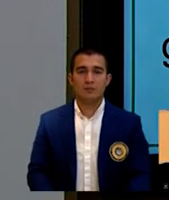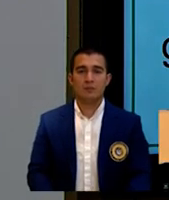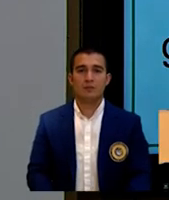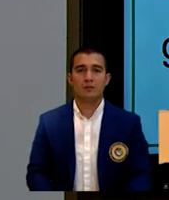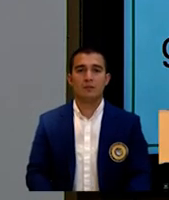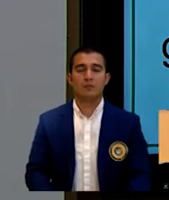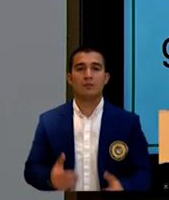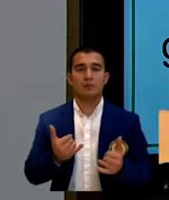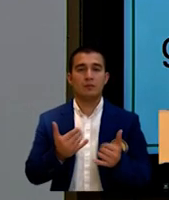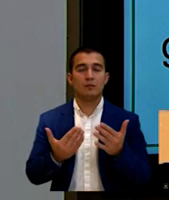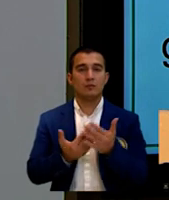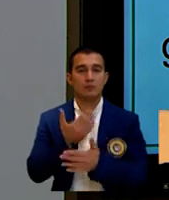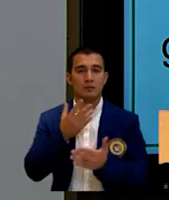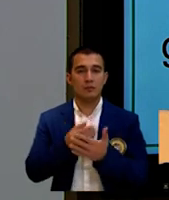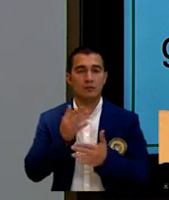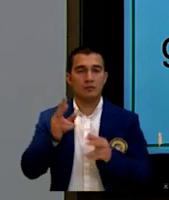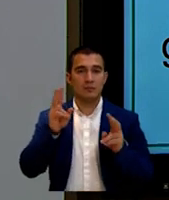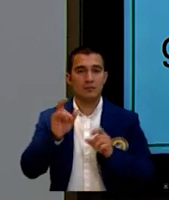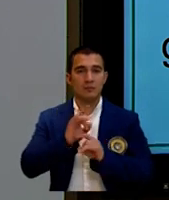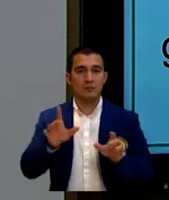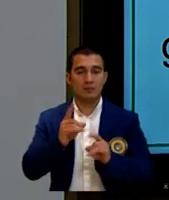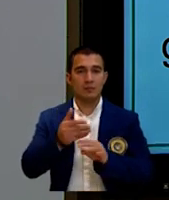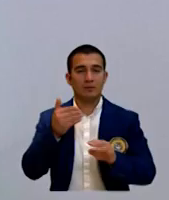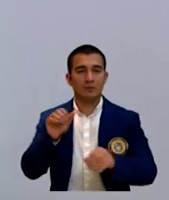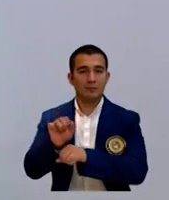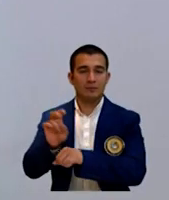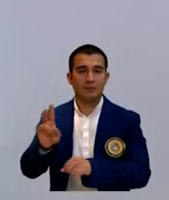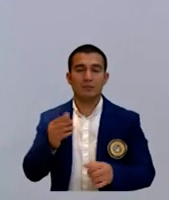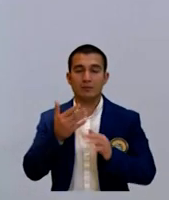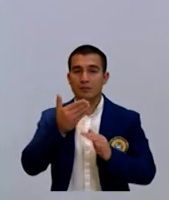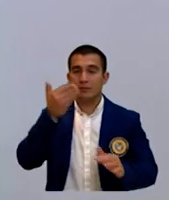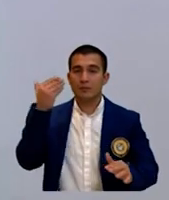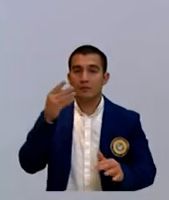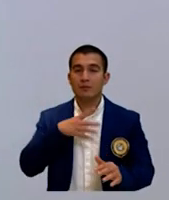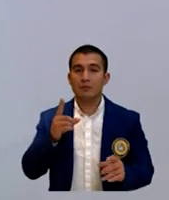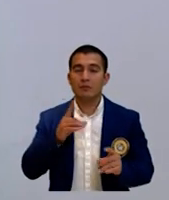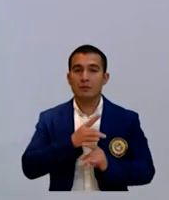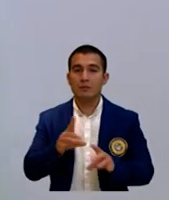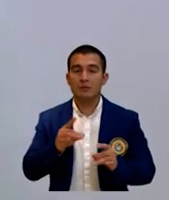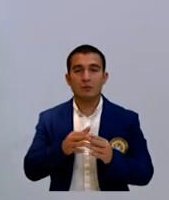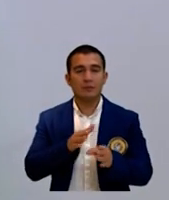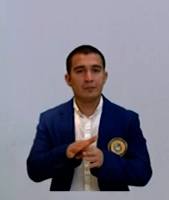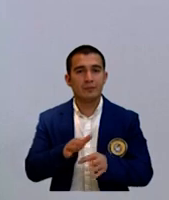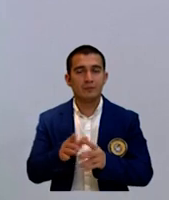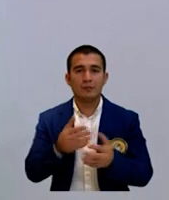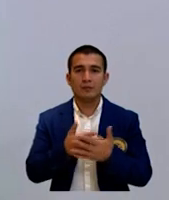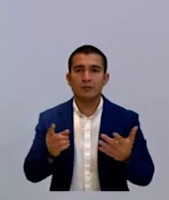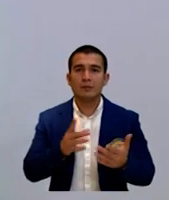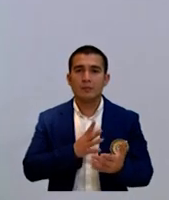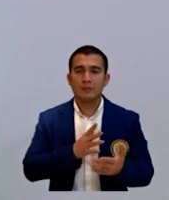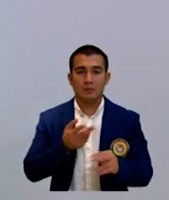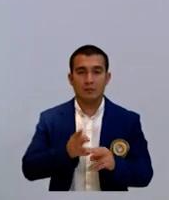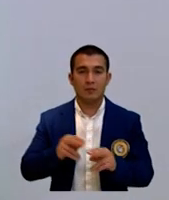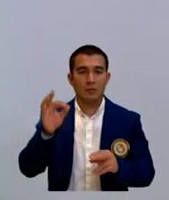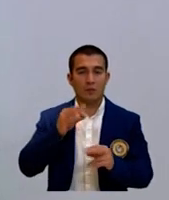Yangi mavzuni o'zlashtirishdan avval keling, o'tgan darsdagi mavzuni biroz takrorlab olamiz va sizga